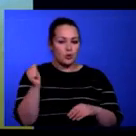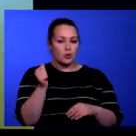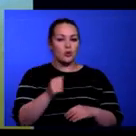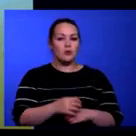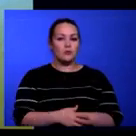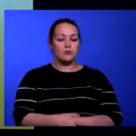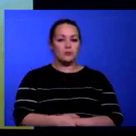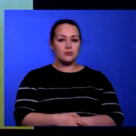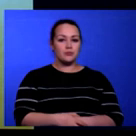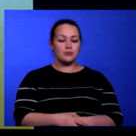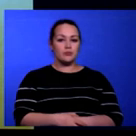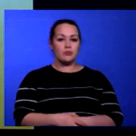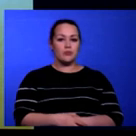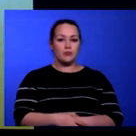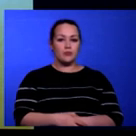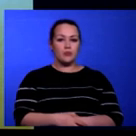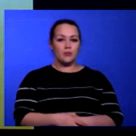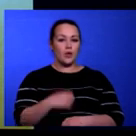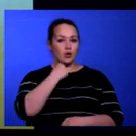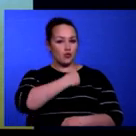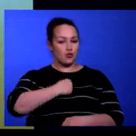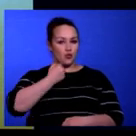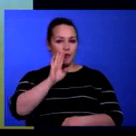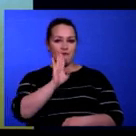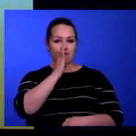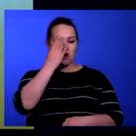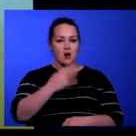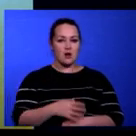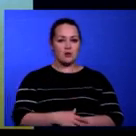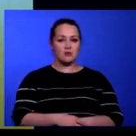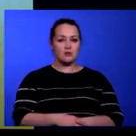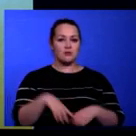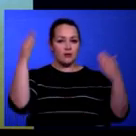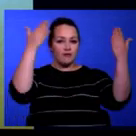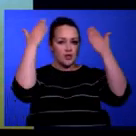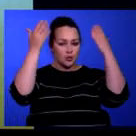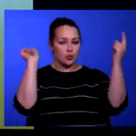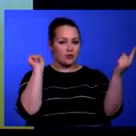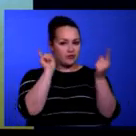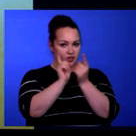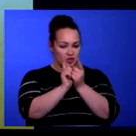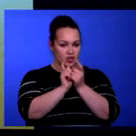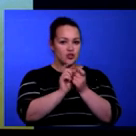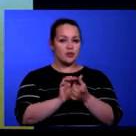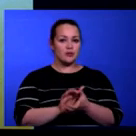уверена что вы сказали злой враг веселая встреча